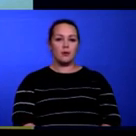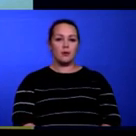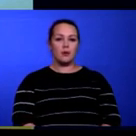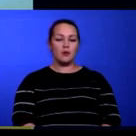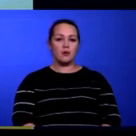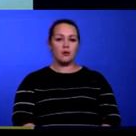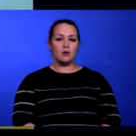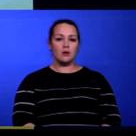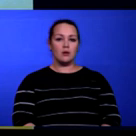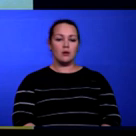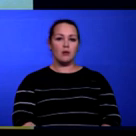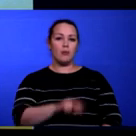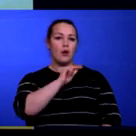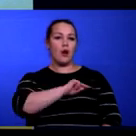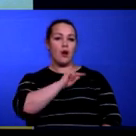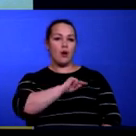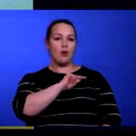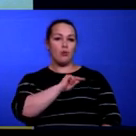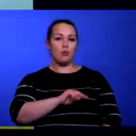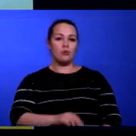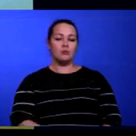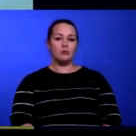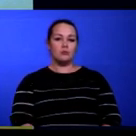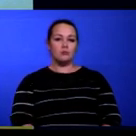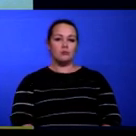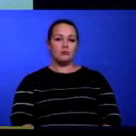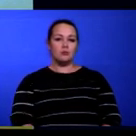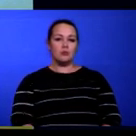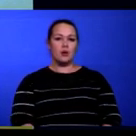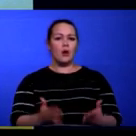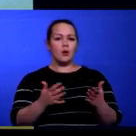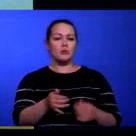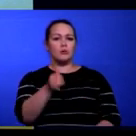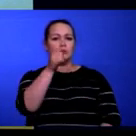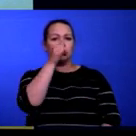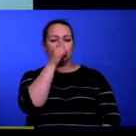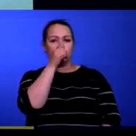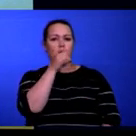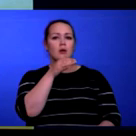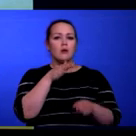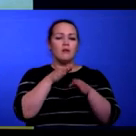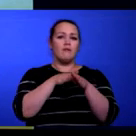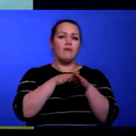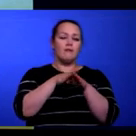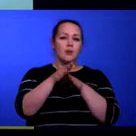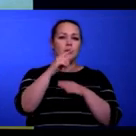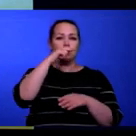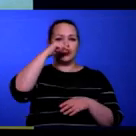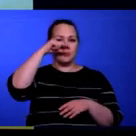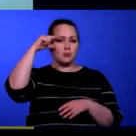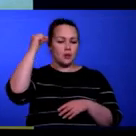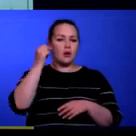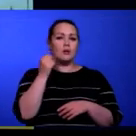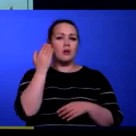а теперь мы пора бы работай которую не смогли выполнить пираты они не знают правил русского